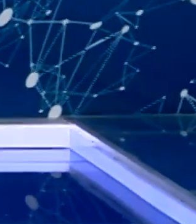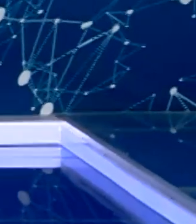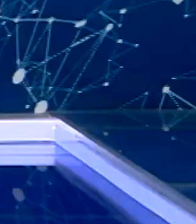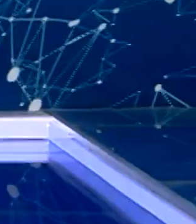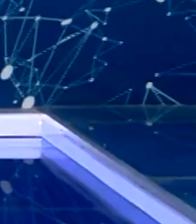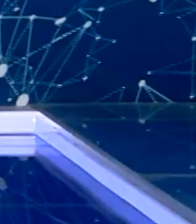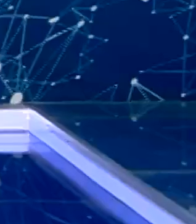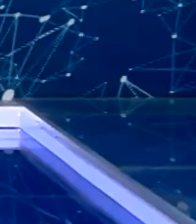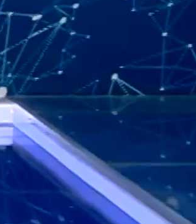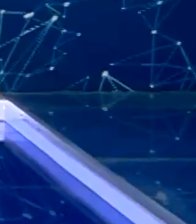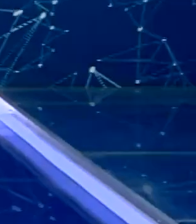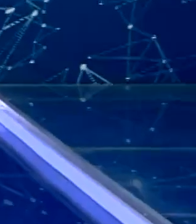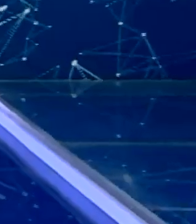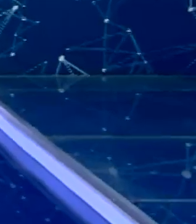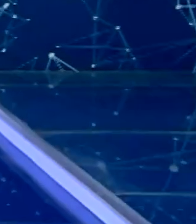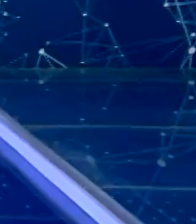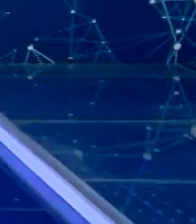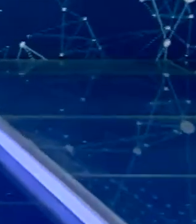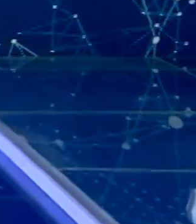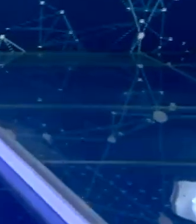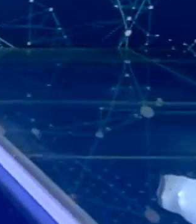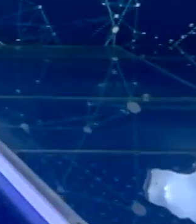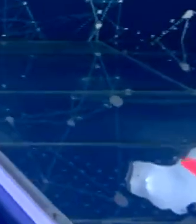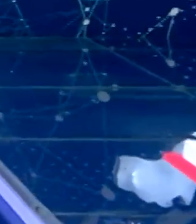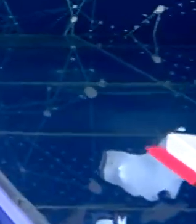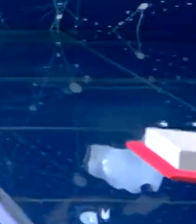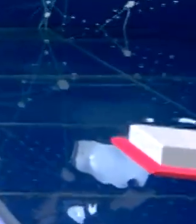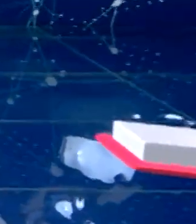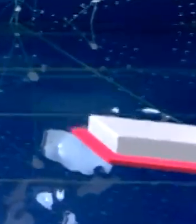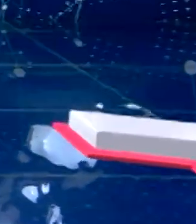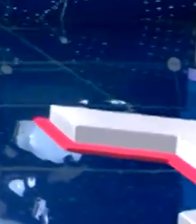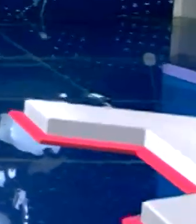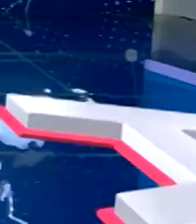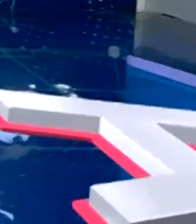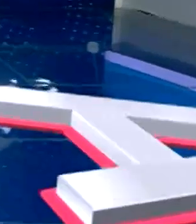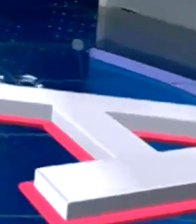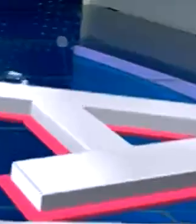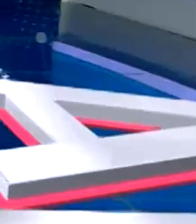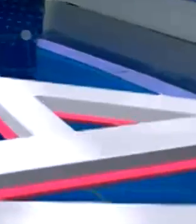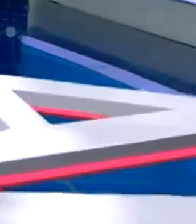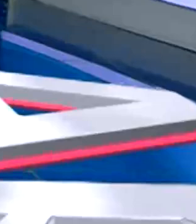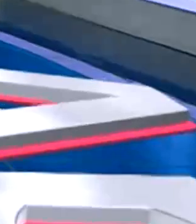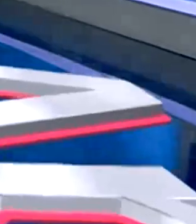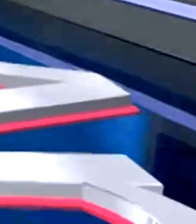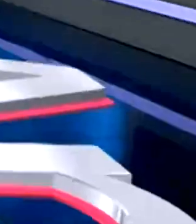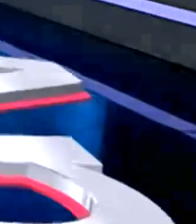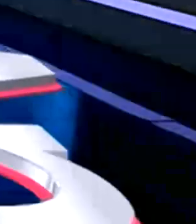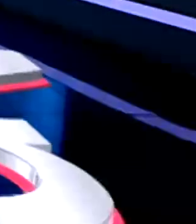Аптаны осылай қорытындыладық. Келесі жексенбі жүздескенше аман сау болайық.